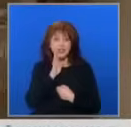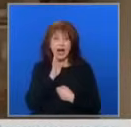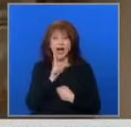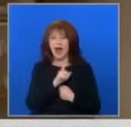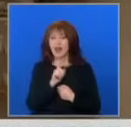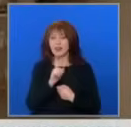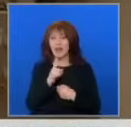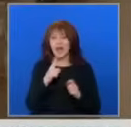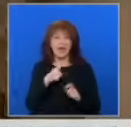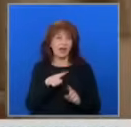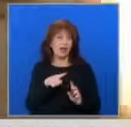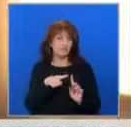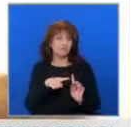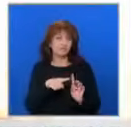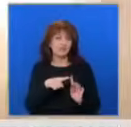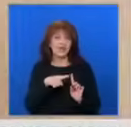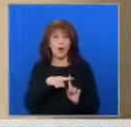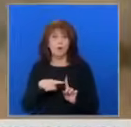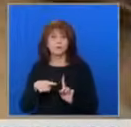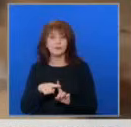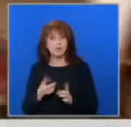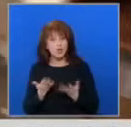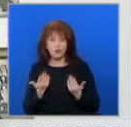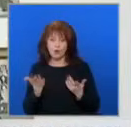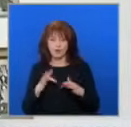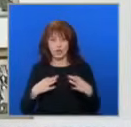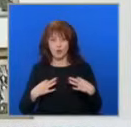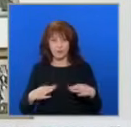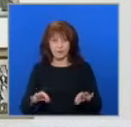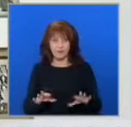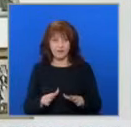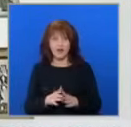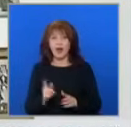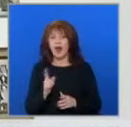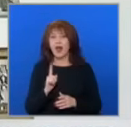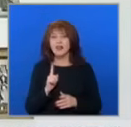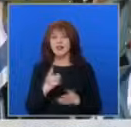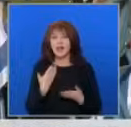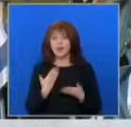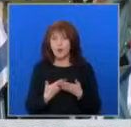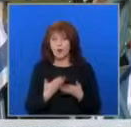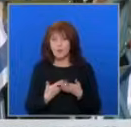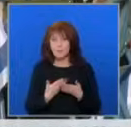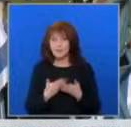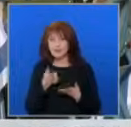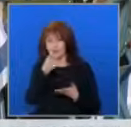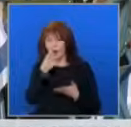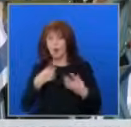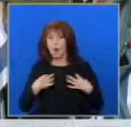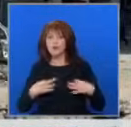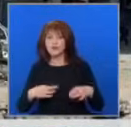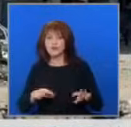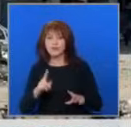не беше оптимист за скорошното й освобождаване. Не е толкова близко освободението. Сега освобождават